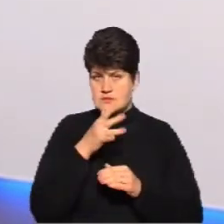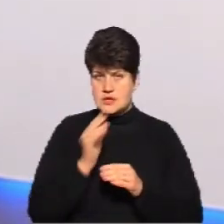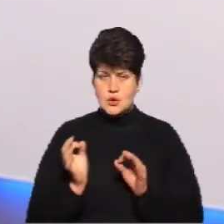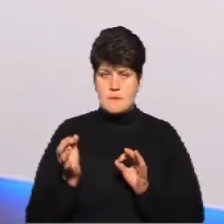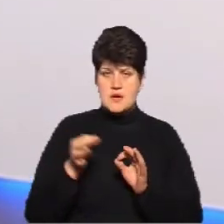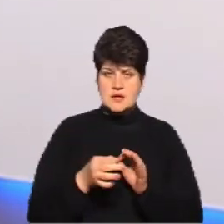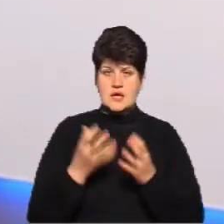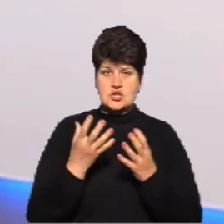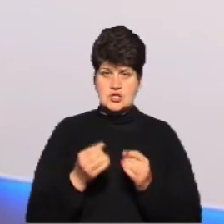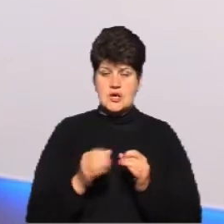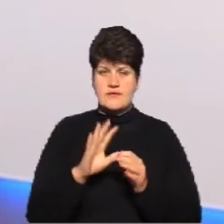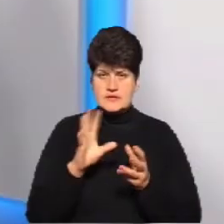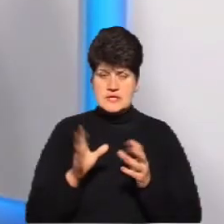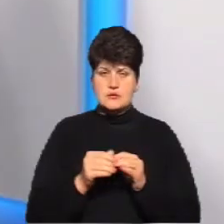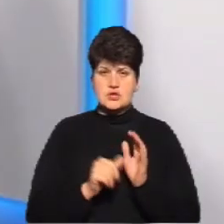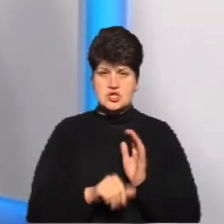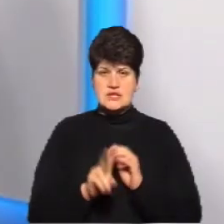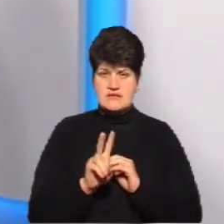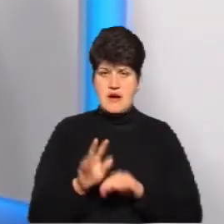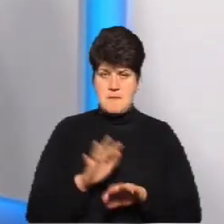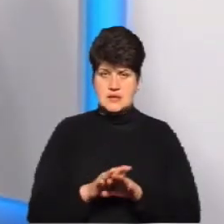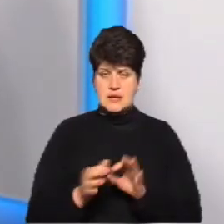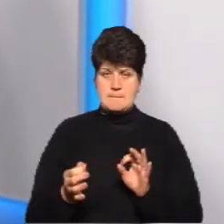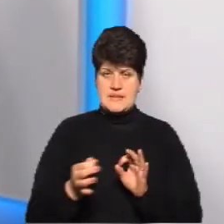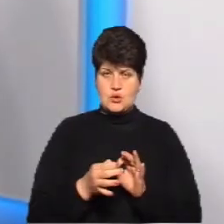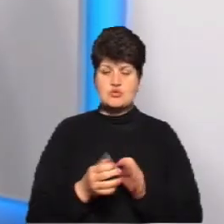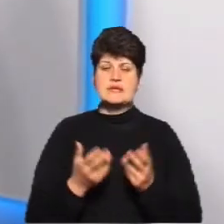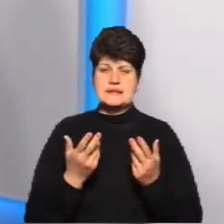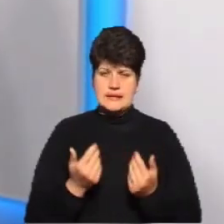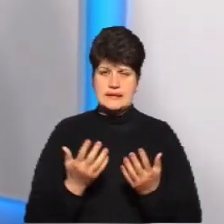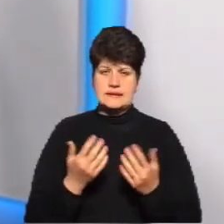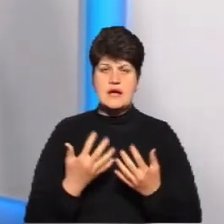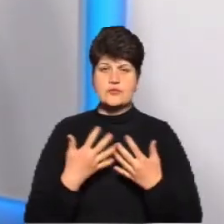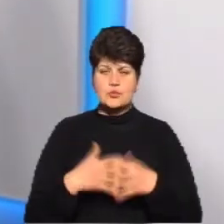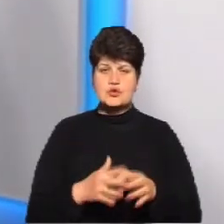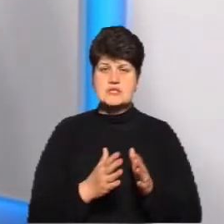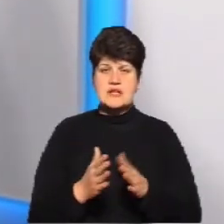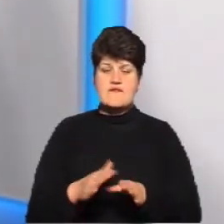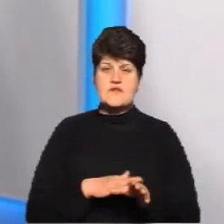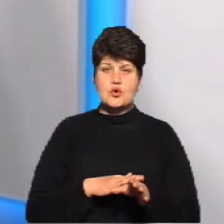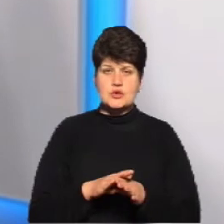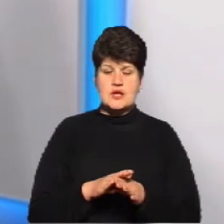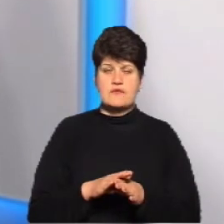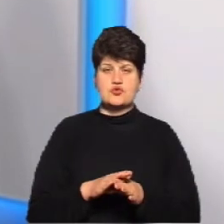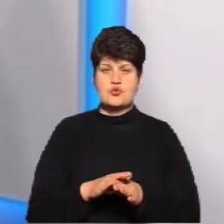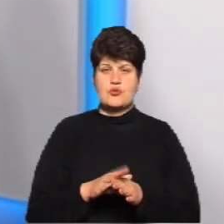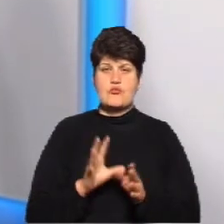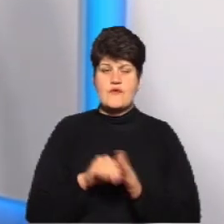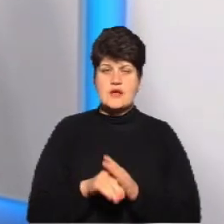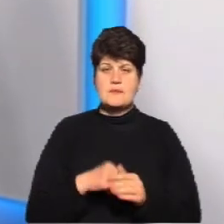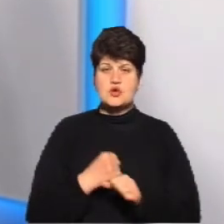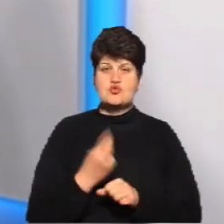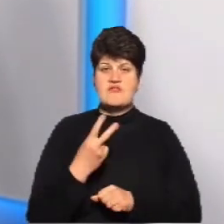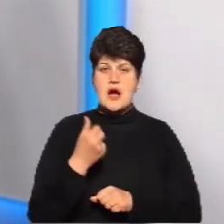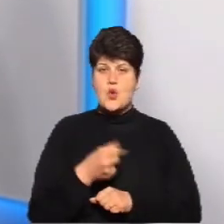буде 62 підключено, правильно? Так, дійсно, автоматизована система виконавчого провадження вже працює 2 роки. І тут